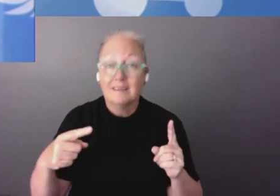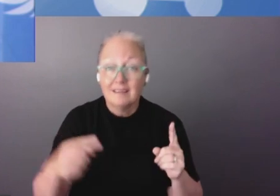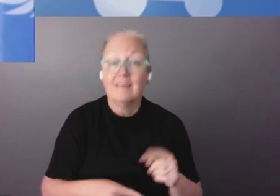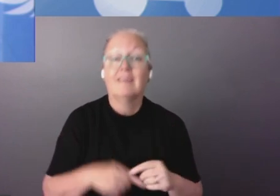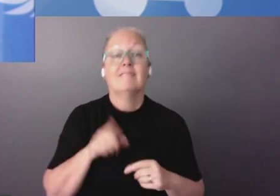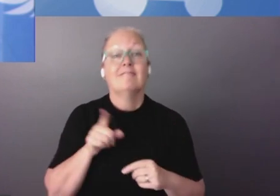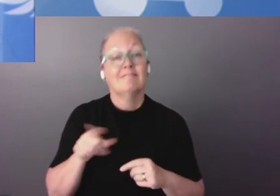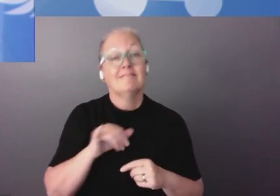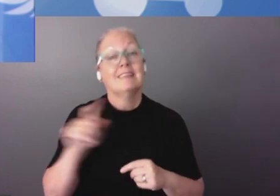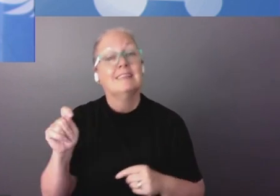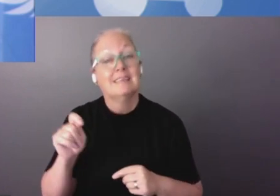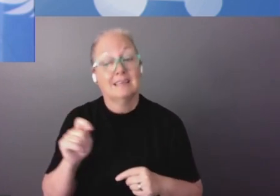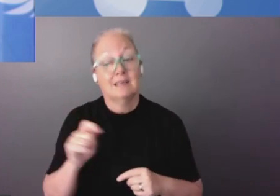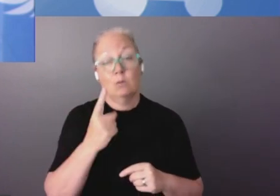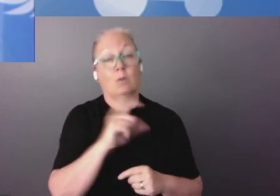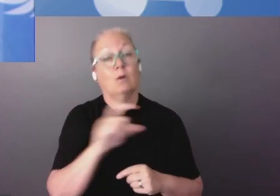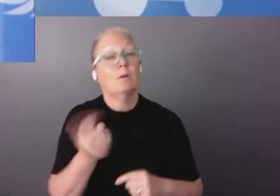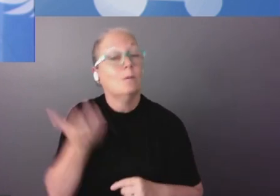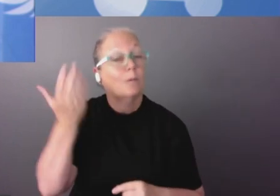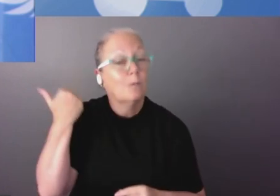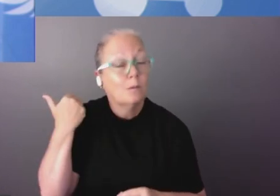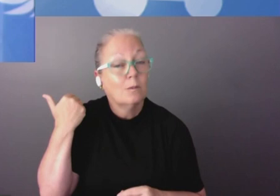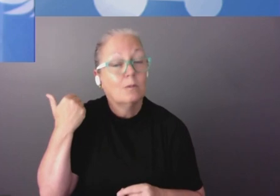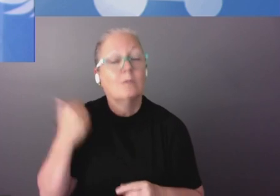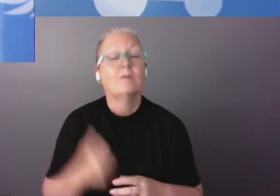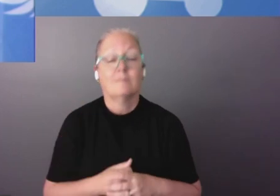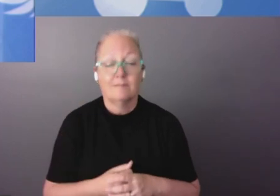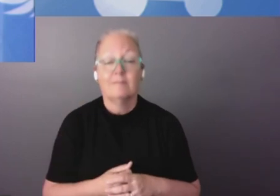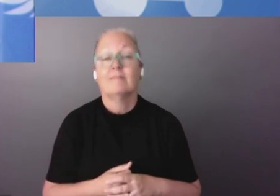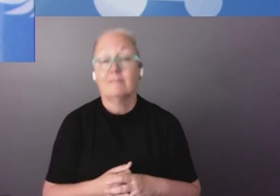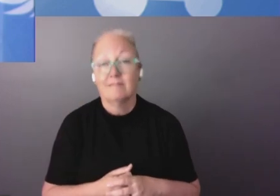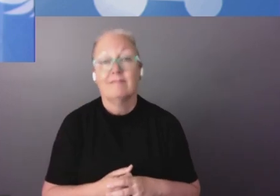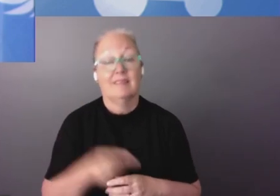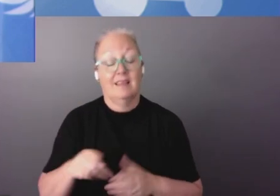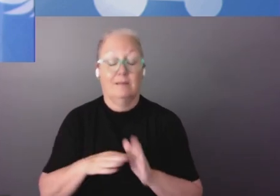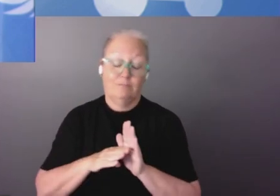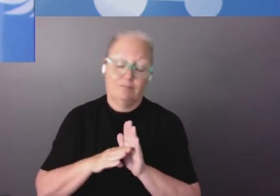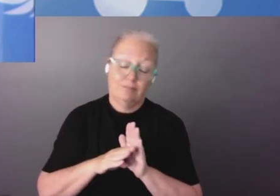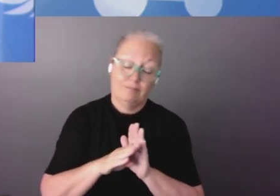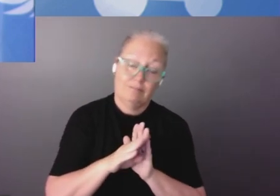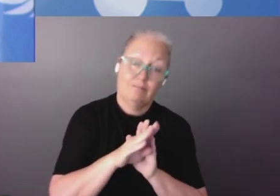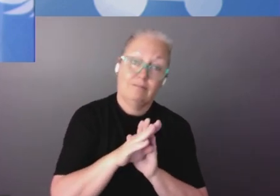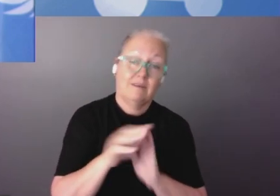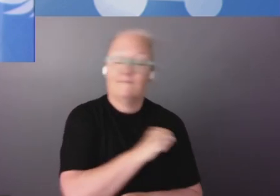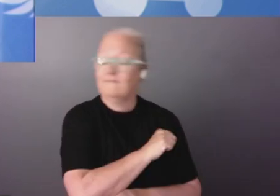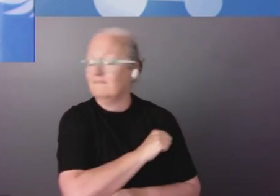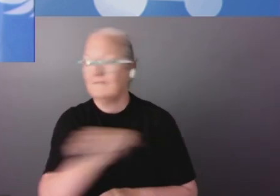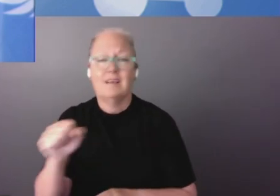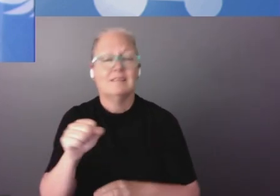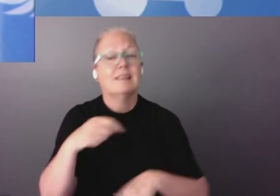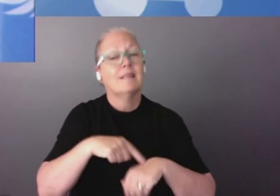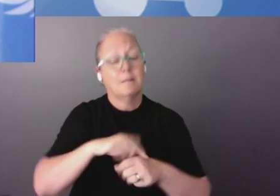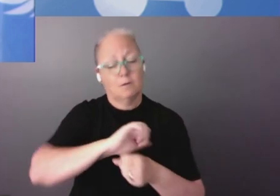cyfrowego. Zjednoczony internet to wezwanie do działania. Chodzi nam o to,